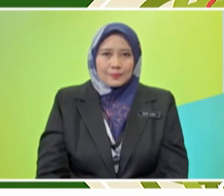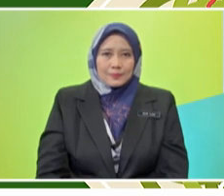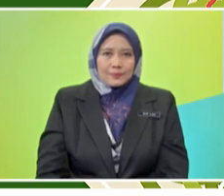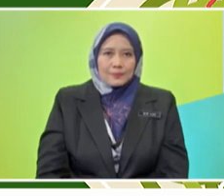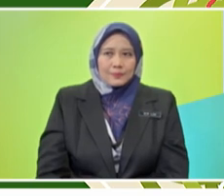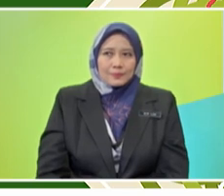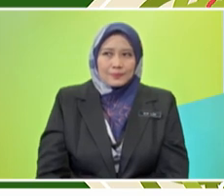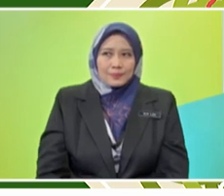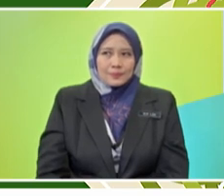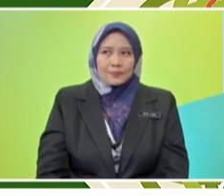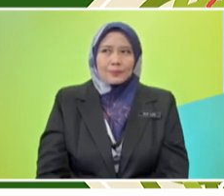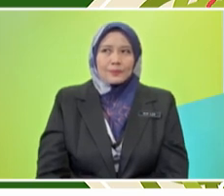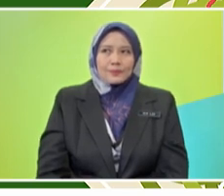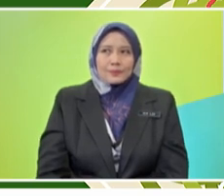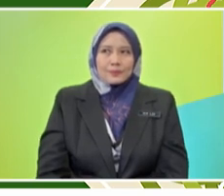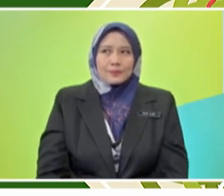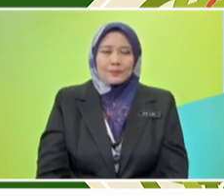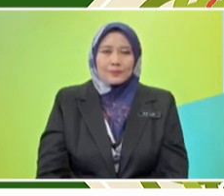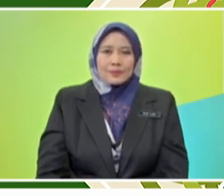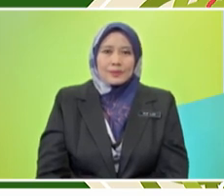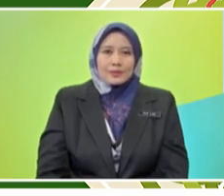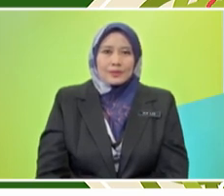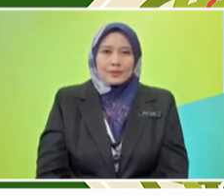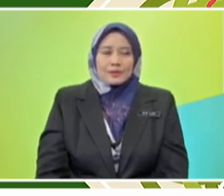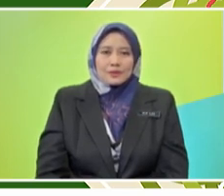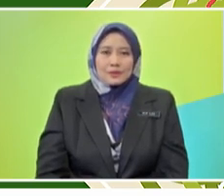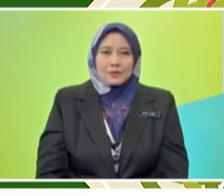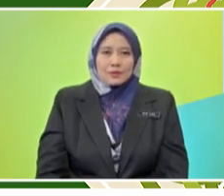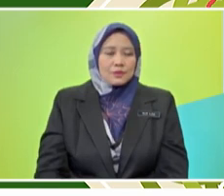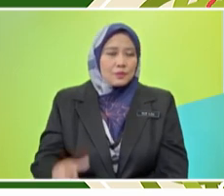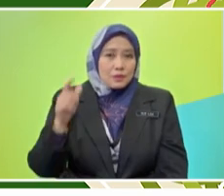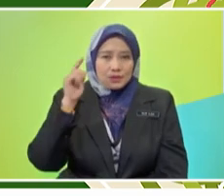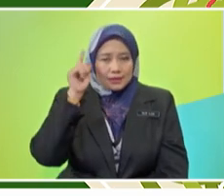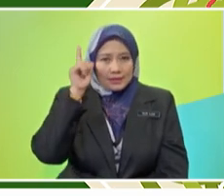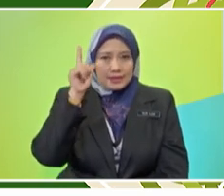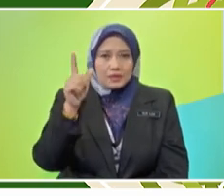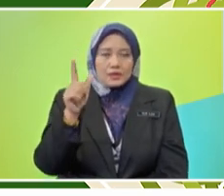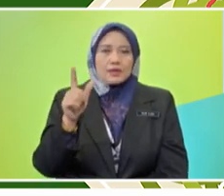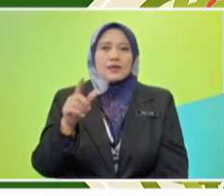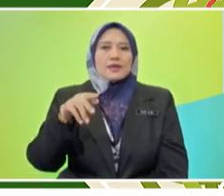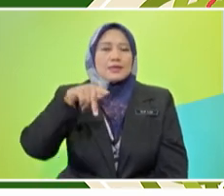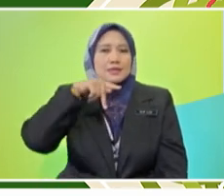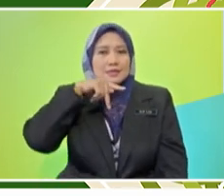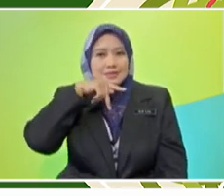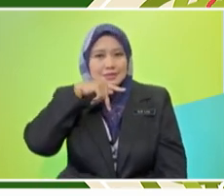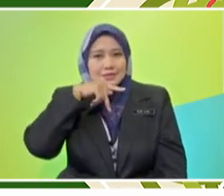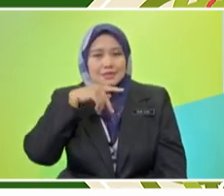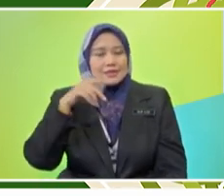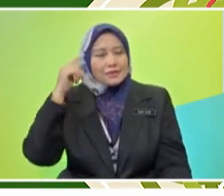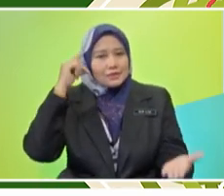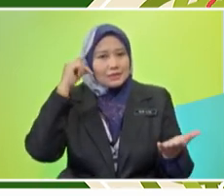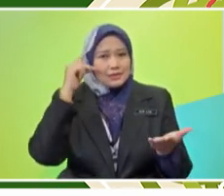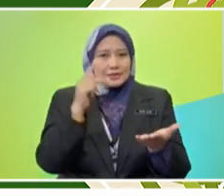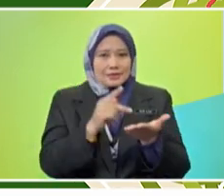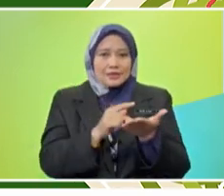Ya, nampaknya Abang Fizi dia memang mengenalilah makanan-makanan tu. Maknanya ibunya selalu memberikan makanan yang berkhasiat kepadanya. Alhamdulillah. Ya. Baiklah